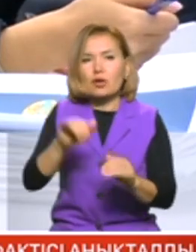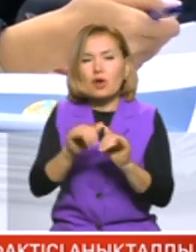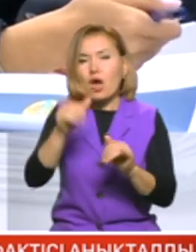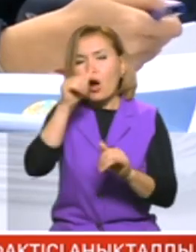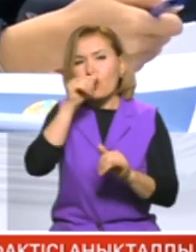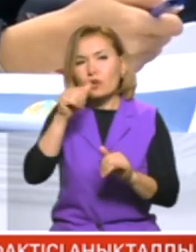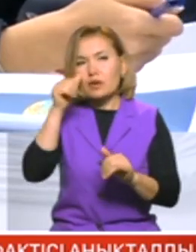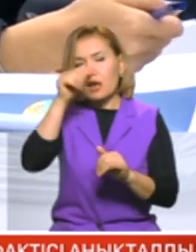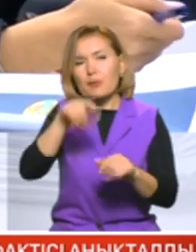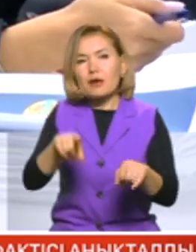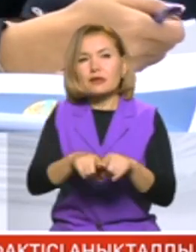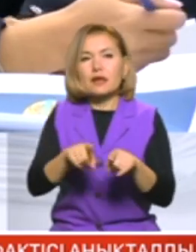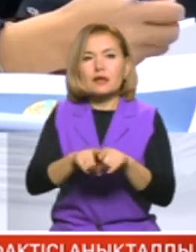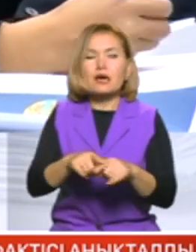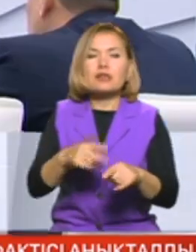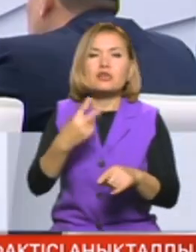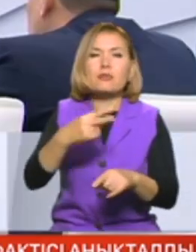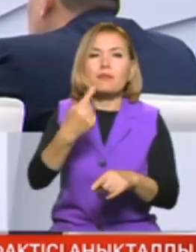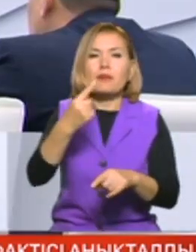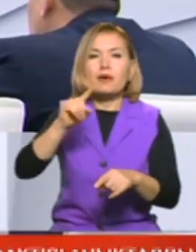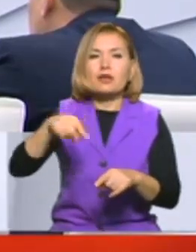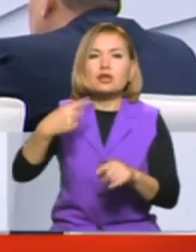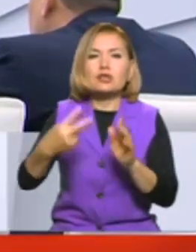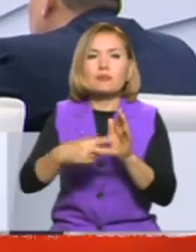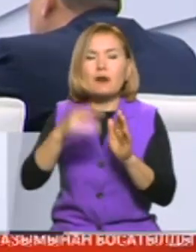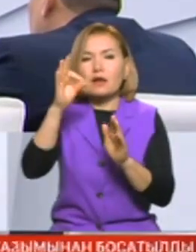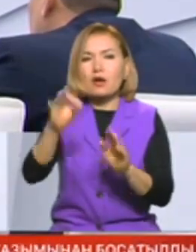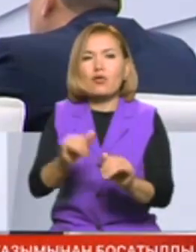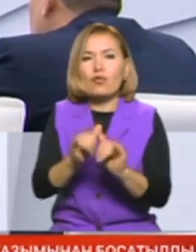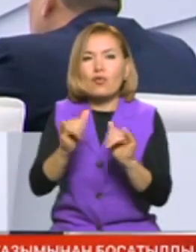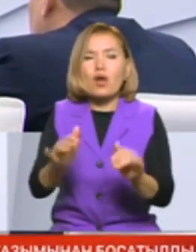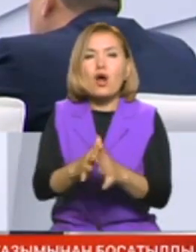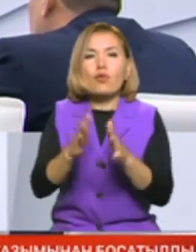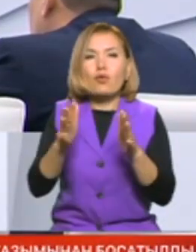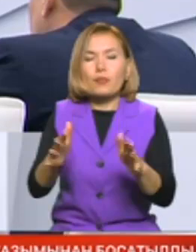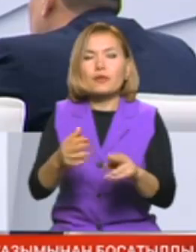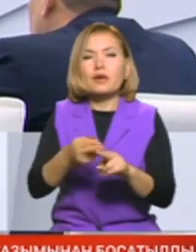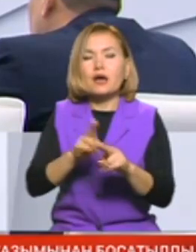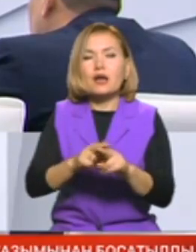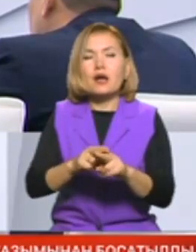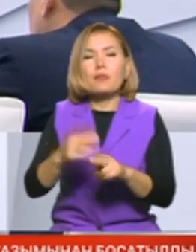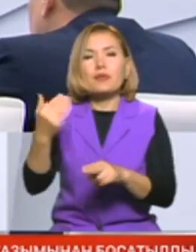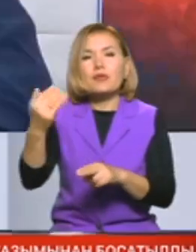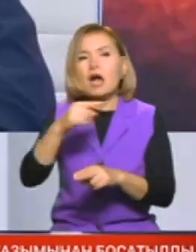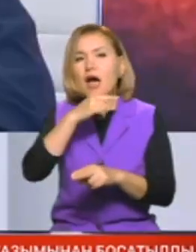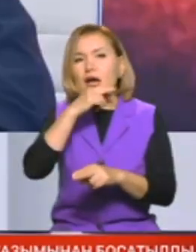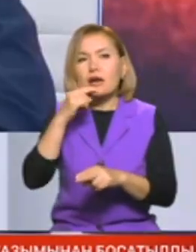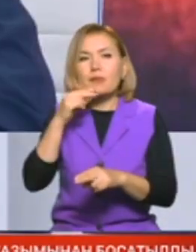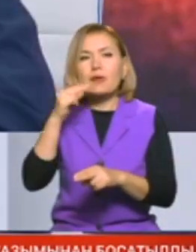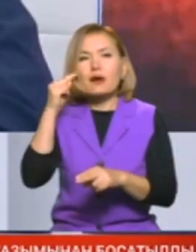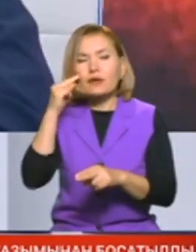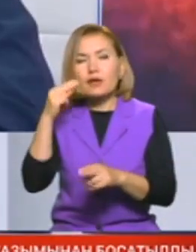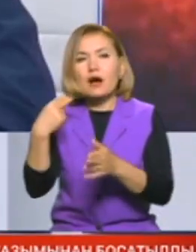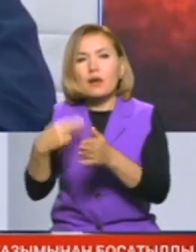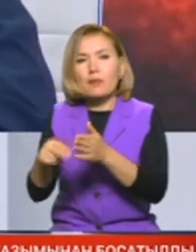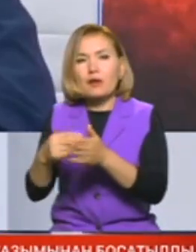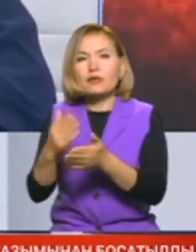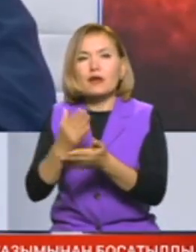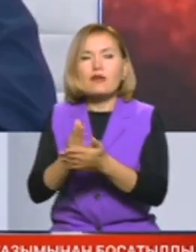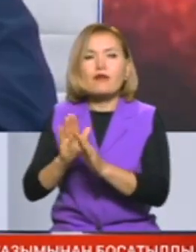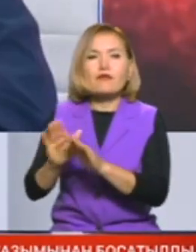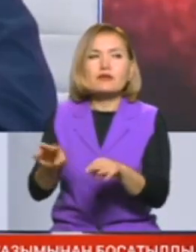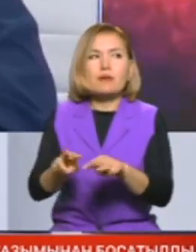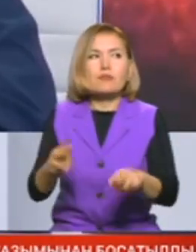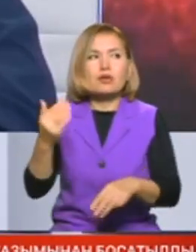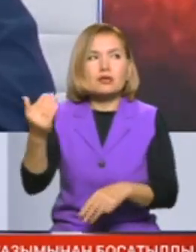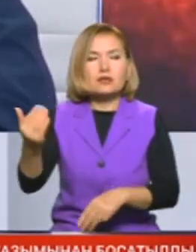өткен жылдың сәйкес кезеңімен салыстырғанда 21,7% көп. Өнімді көбінесе Ресей мен Қытай сатып алған, дейді вице-министр.